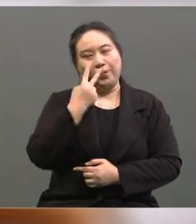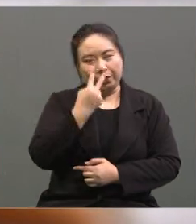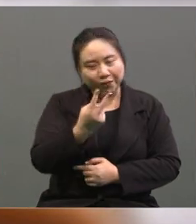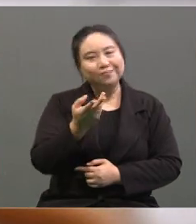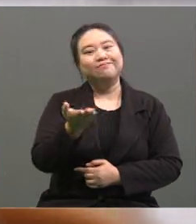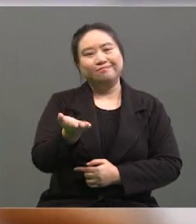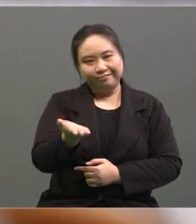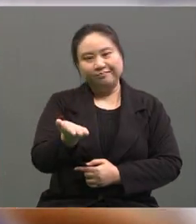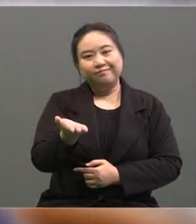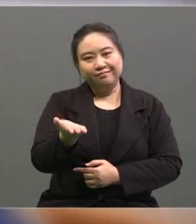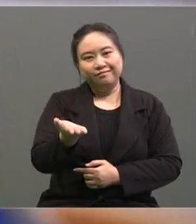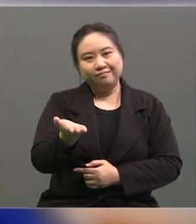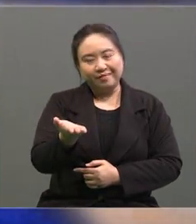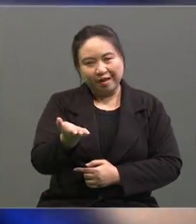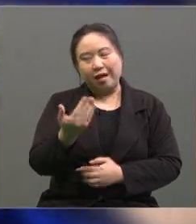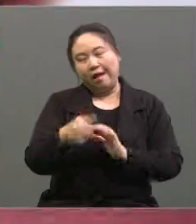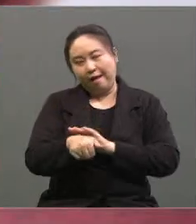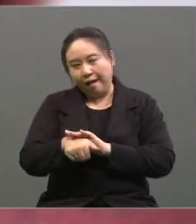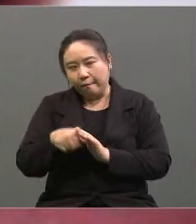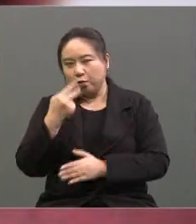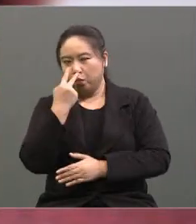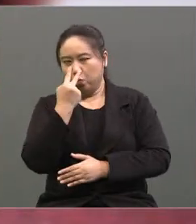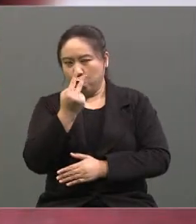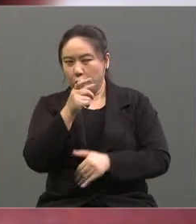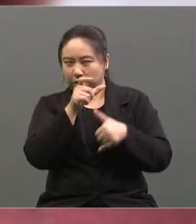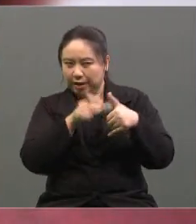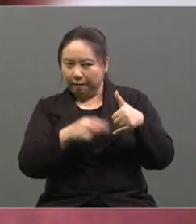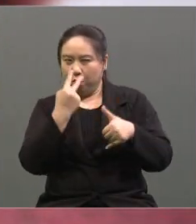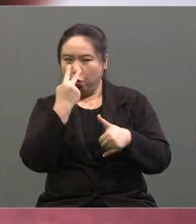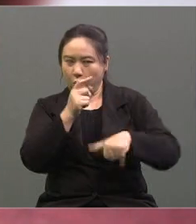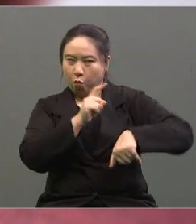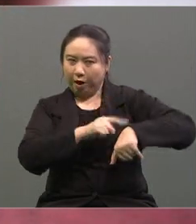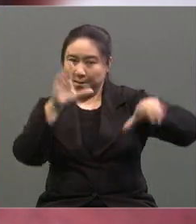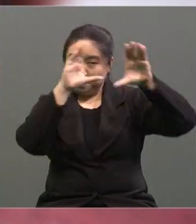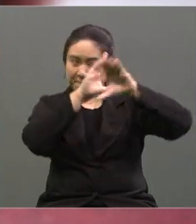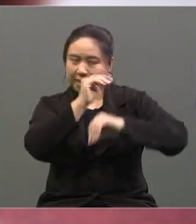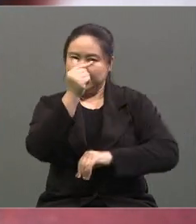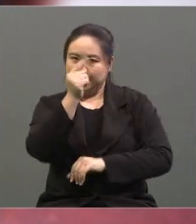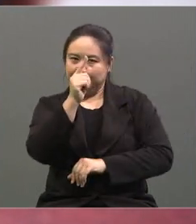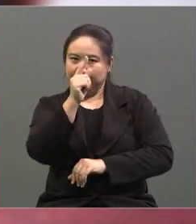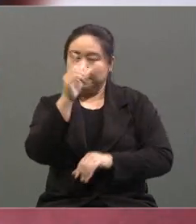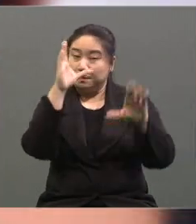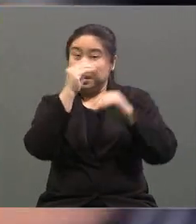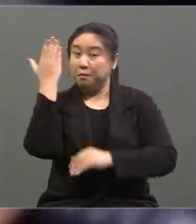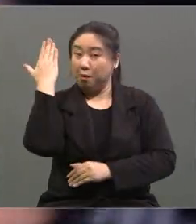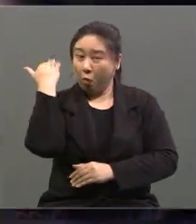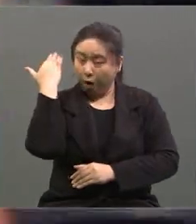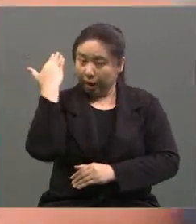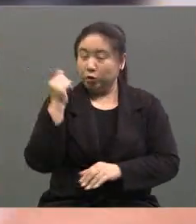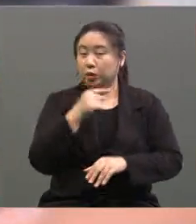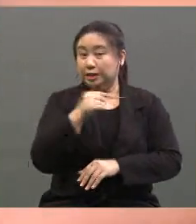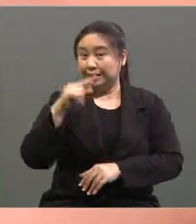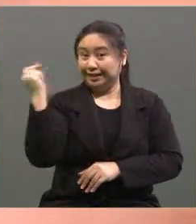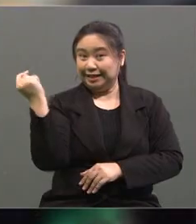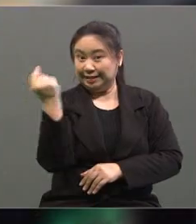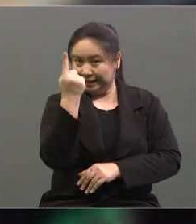ากฏเลยค่ะว่ามีการซุ่มดูพฤติกรรมของเจ้าหน้าที่ตั้งแต่เวลา5 ทุ่มตั้งแต่เมื่อคืนที่ผ่านมาแล้วจนถึงประมา